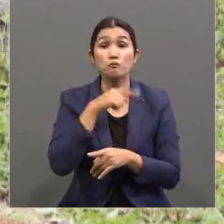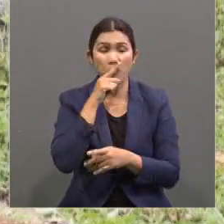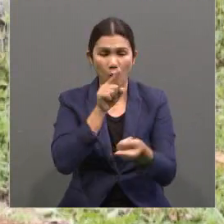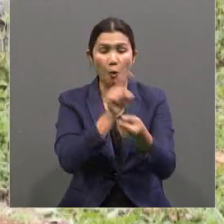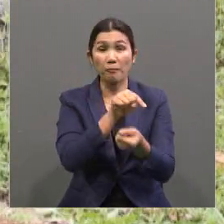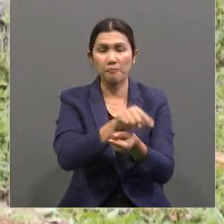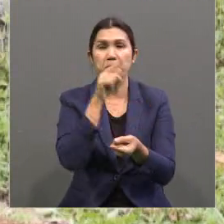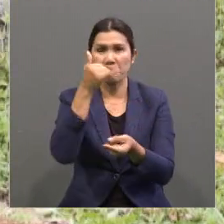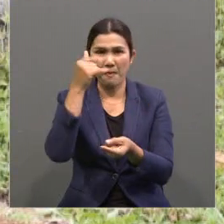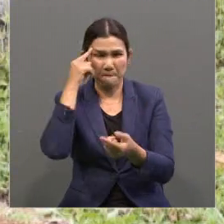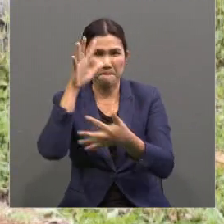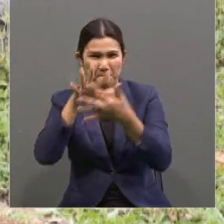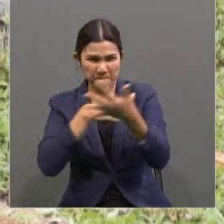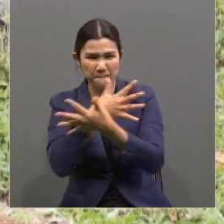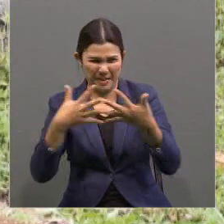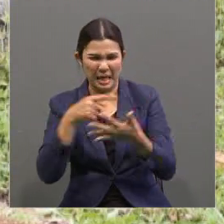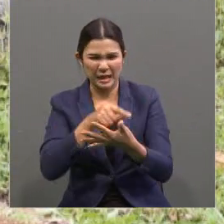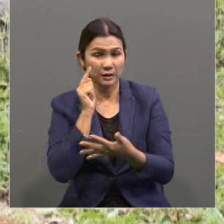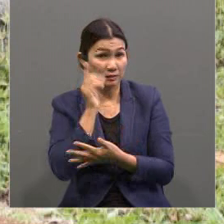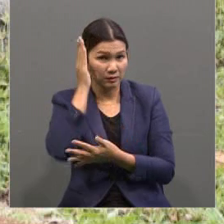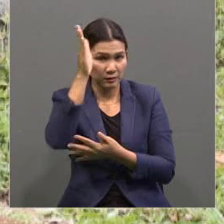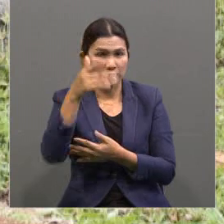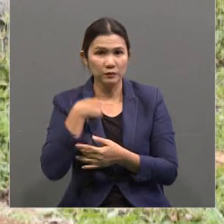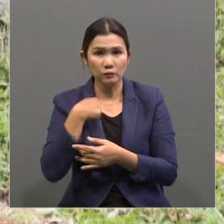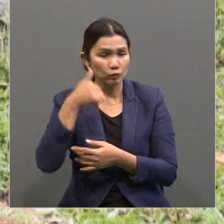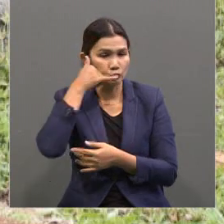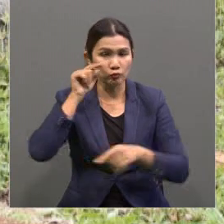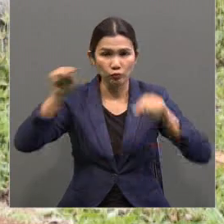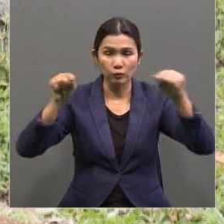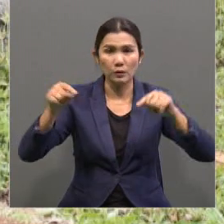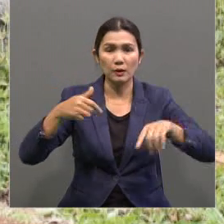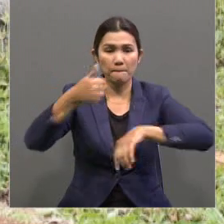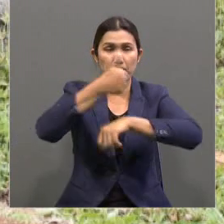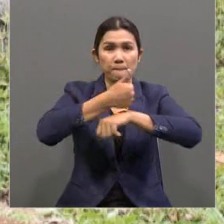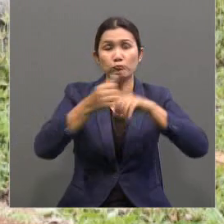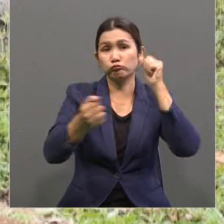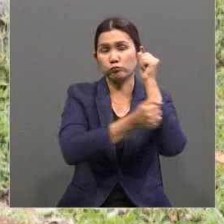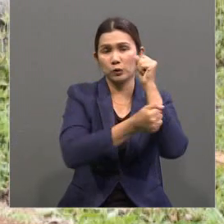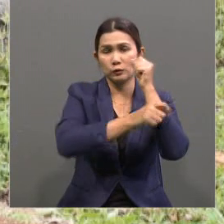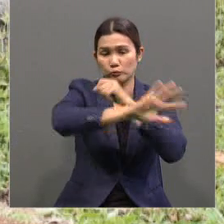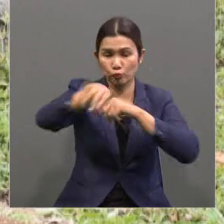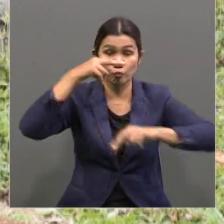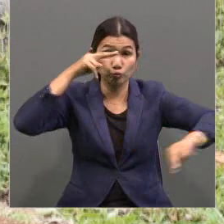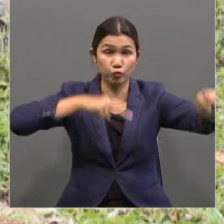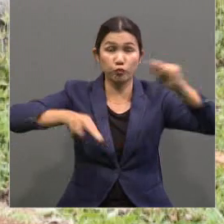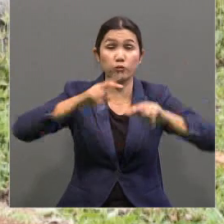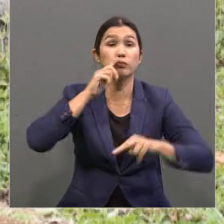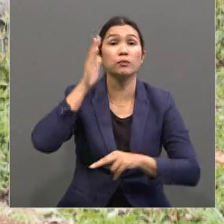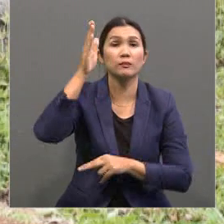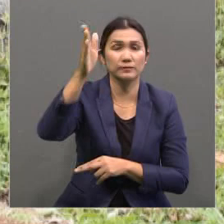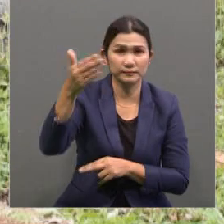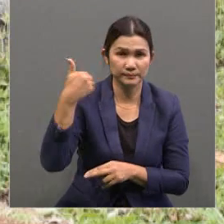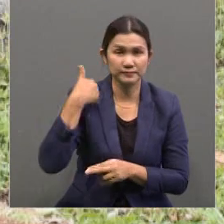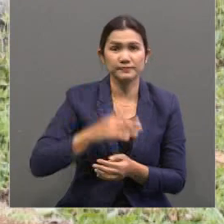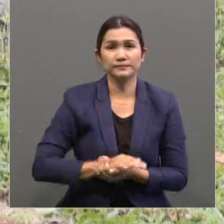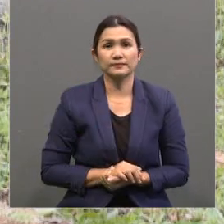พบนั้นคนร้ายเตรียมเอาไว้ก่อเหตุในพื้นที่จึงเร่งประสานกับทั้งกำนันและผู้ใหญ่บ้านครับให้เฝ้าระวังในพื้นที่ต่อ